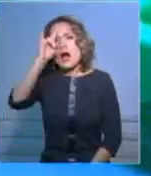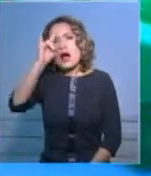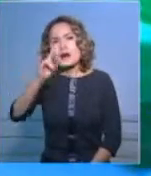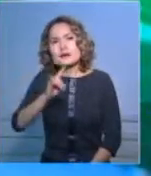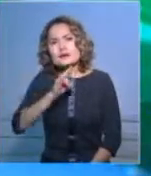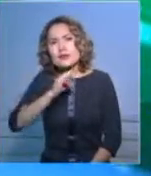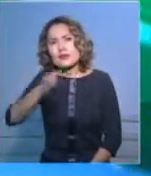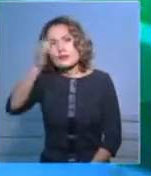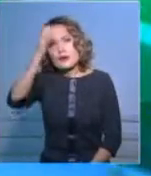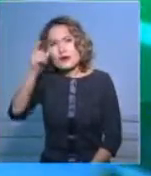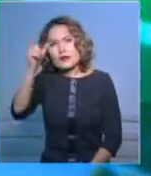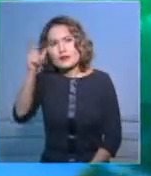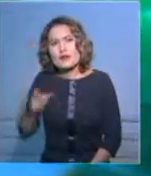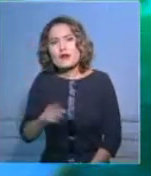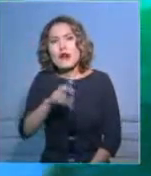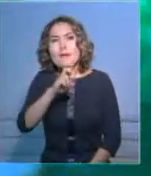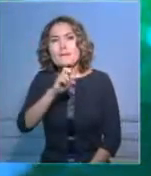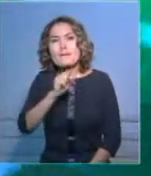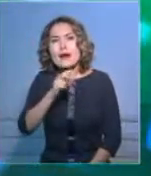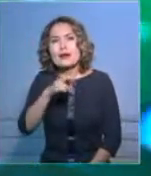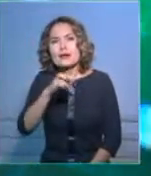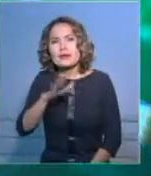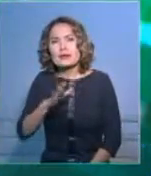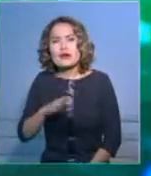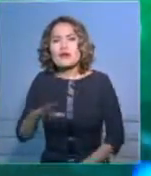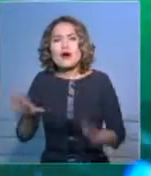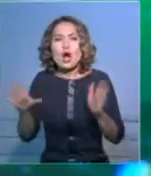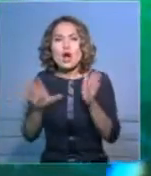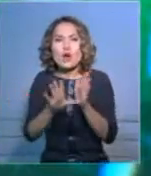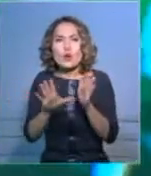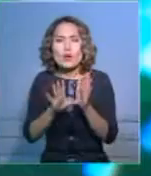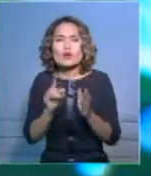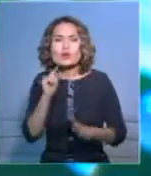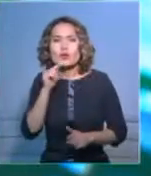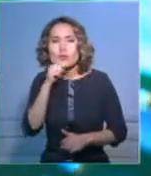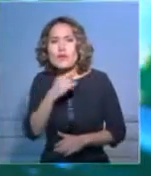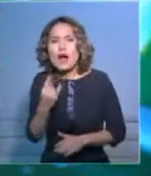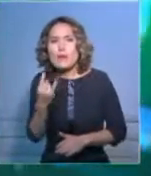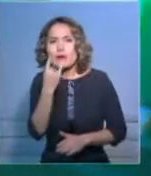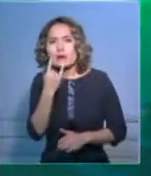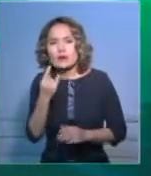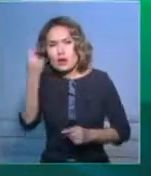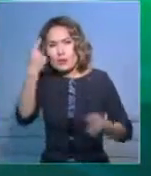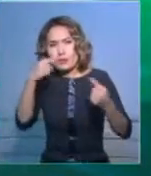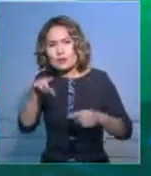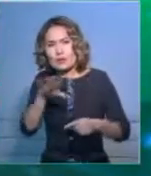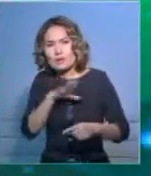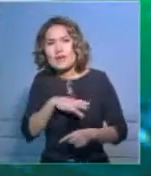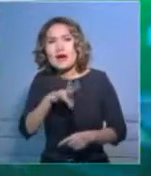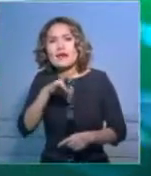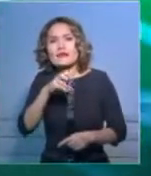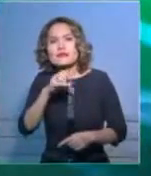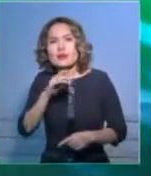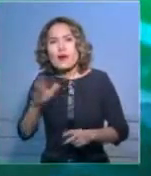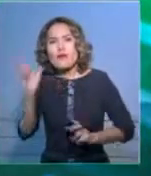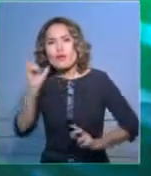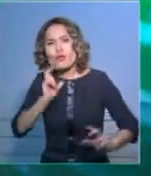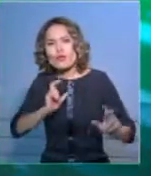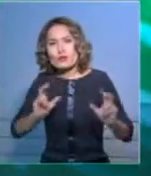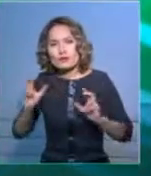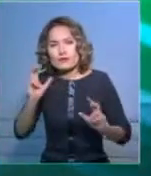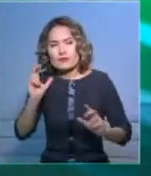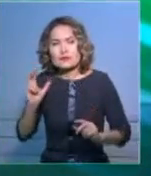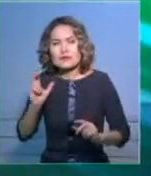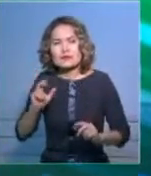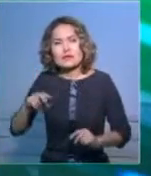Қазақстандық ғалым Жұмабай Бәкенов қуат үнемдейтін батарея жасап шығарды. Бұл оның Назарбаев университетінде қолға алған